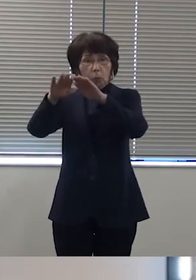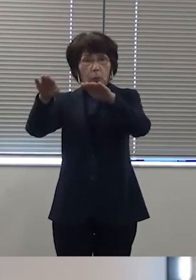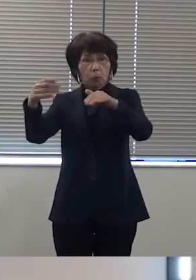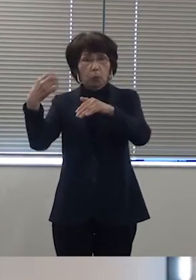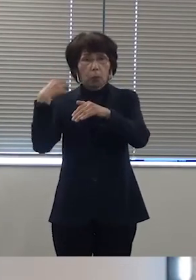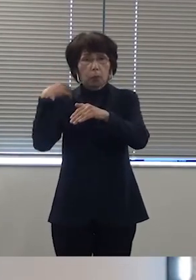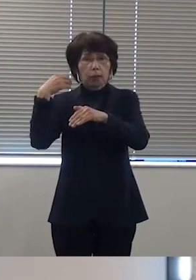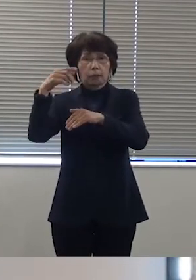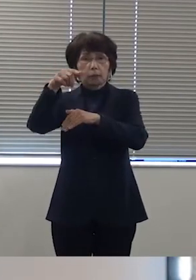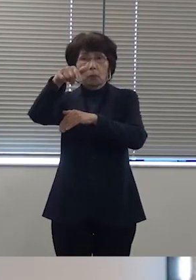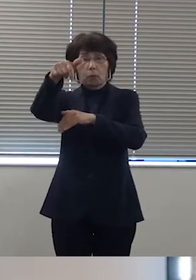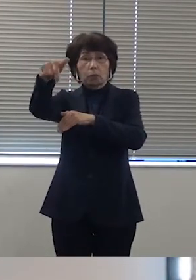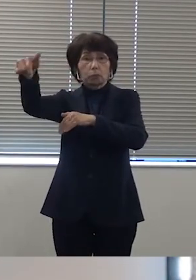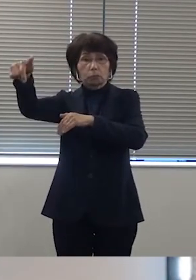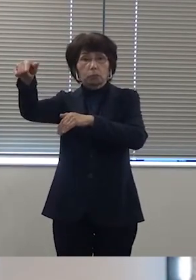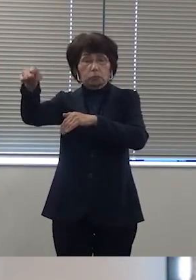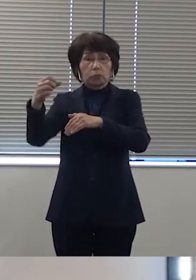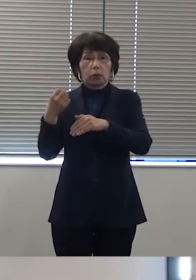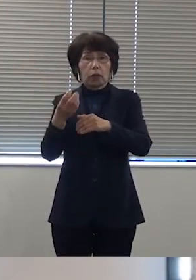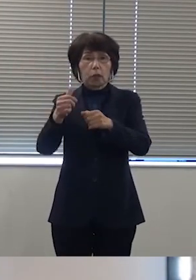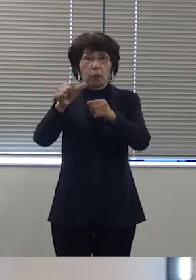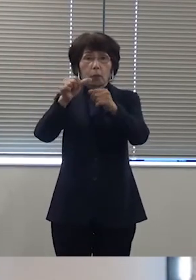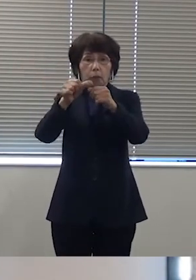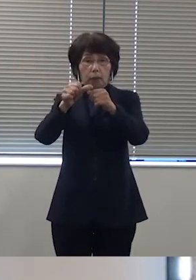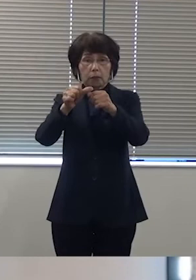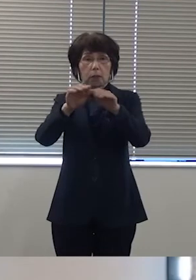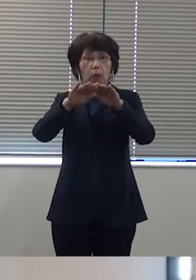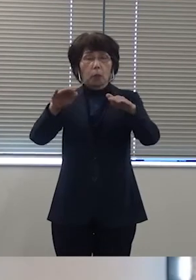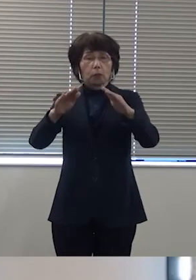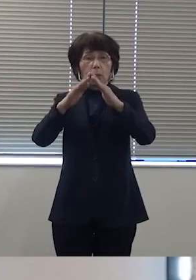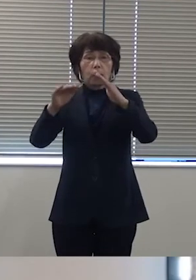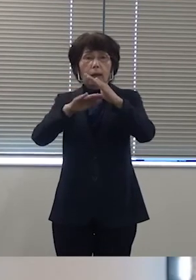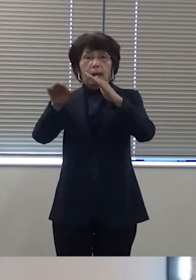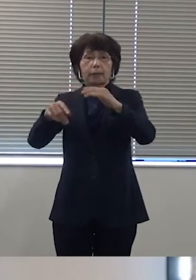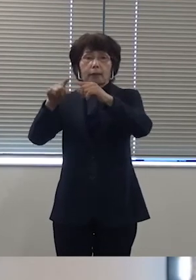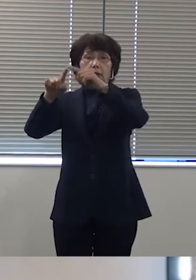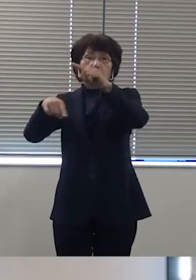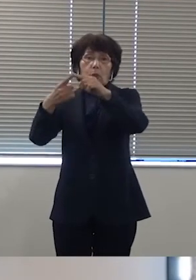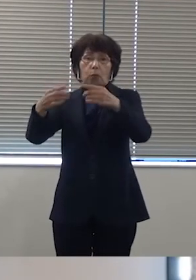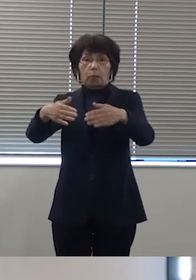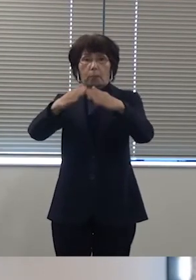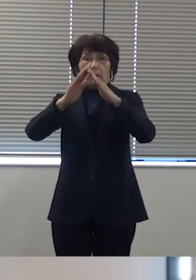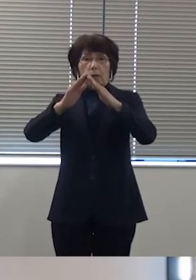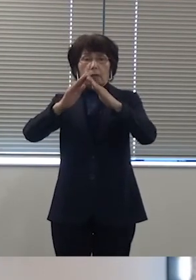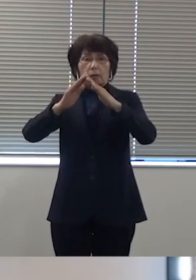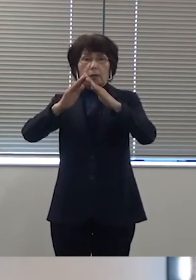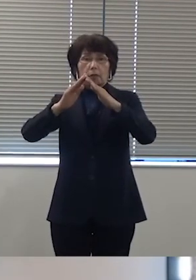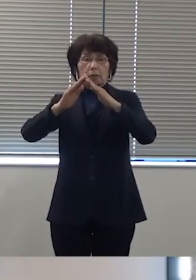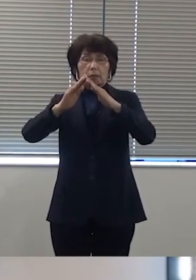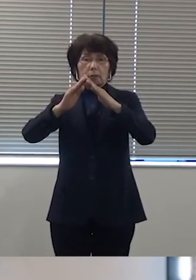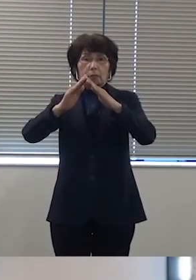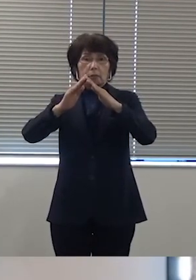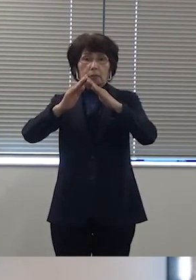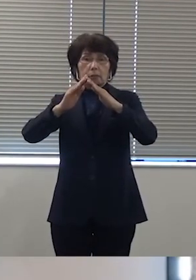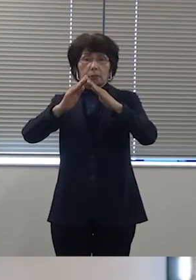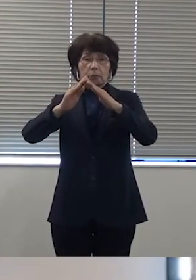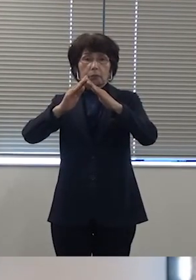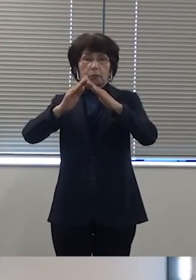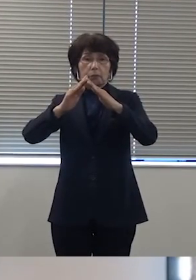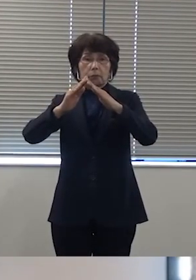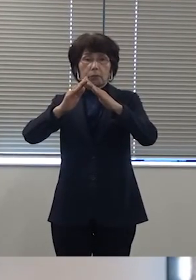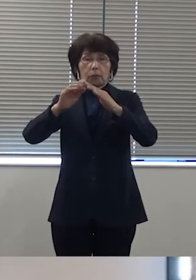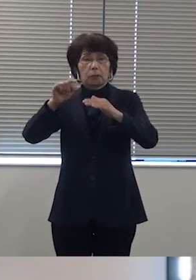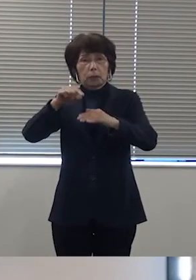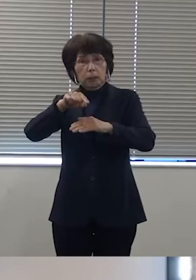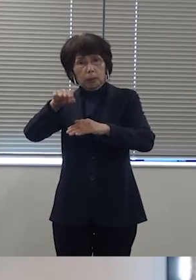やっぱりその辺気をつけて名称を使っているの で、 未来構想というちょっとふわっとしたまで言っておき